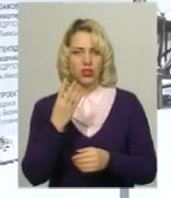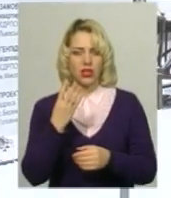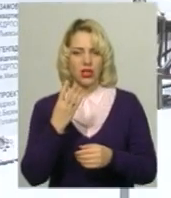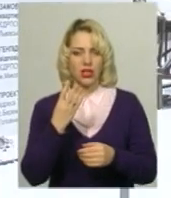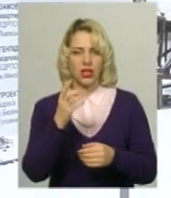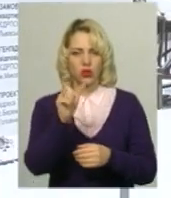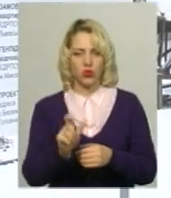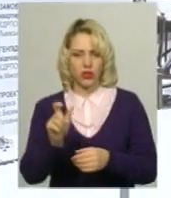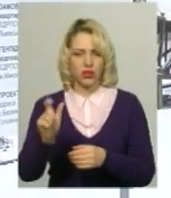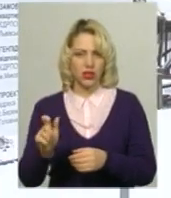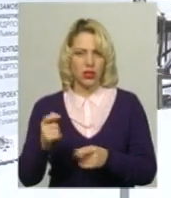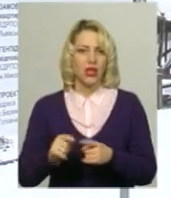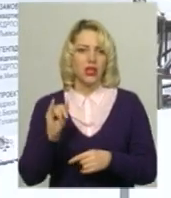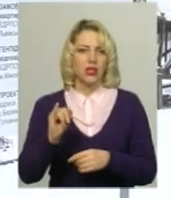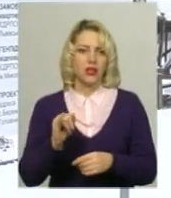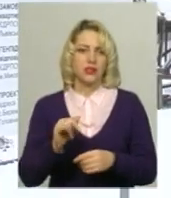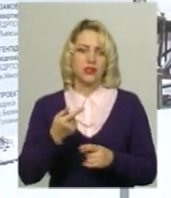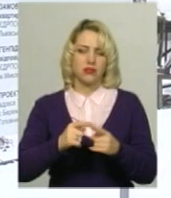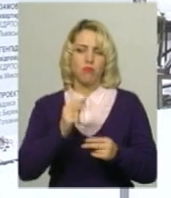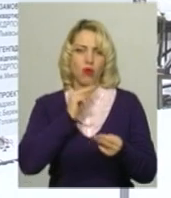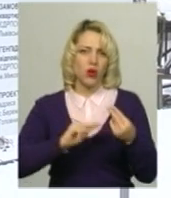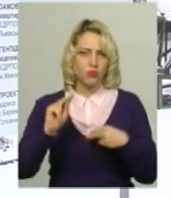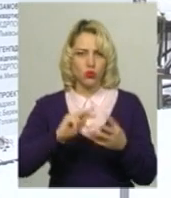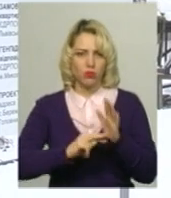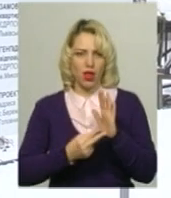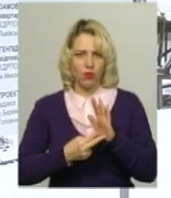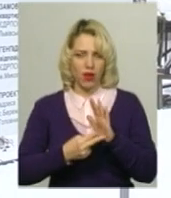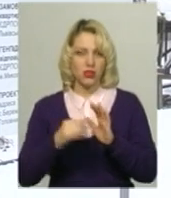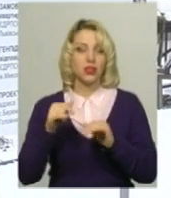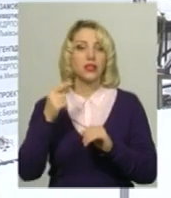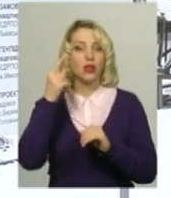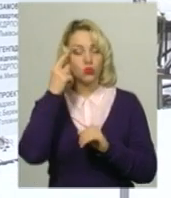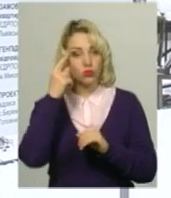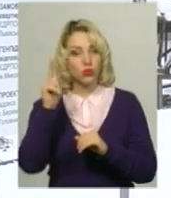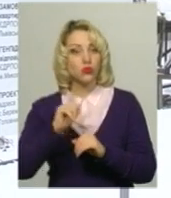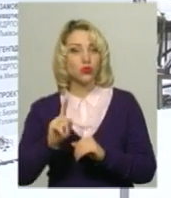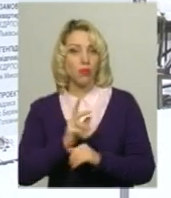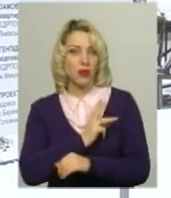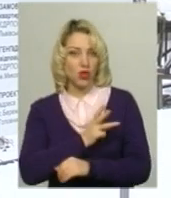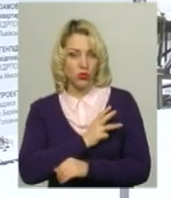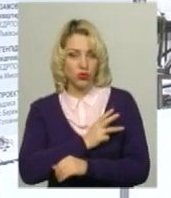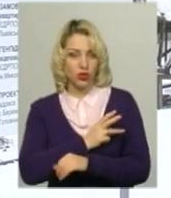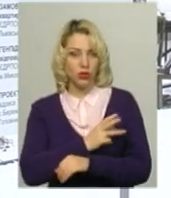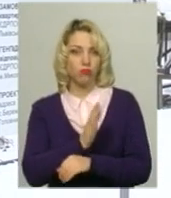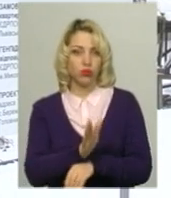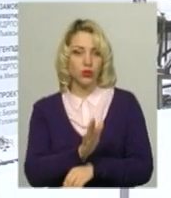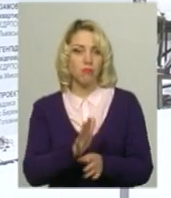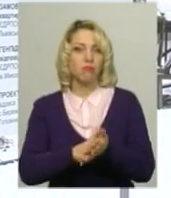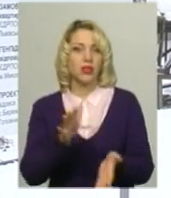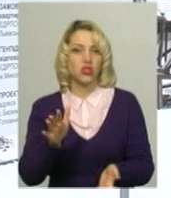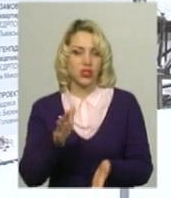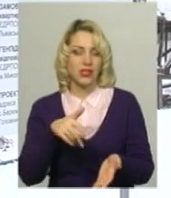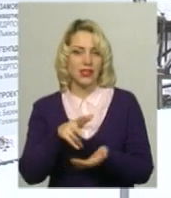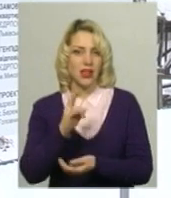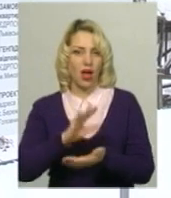Казарми поліпшеного планування. Я думаю, що бажаючих буде більше йти